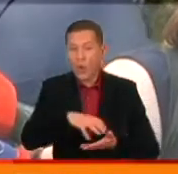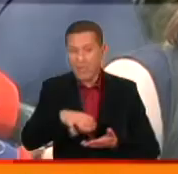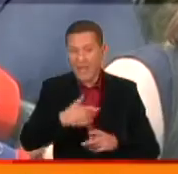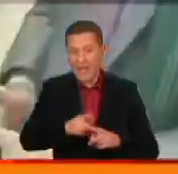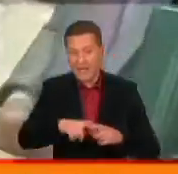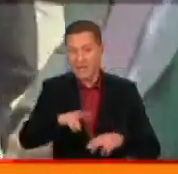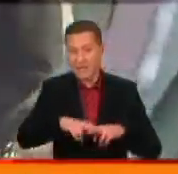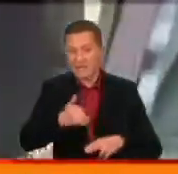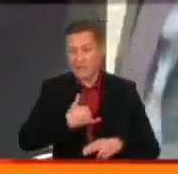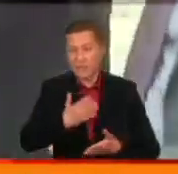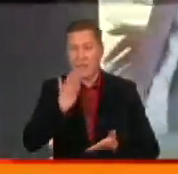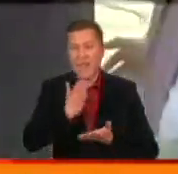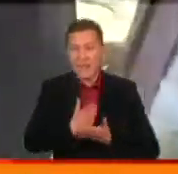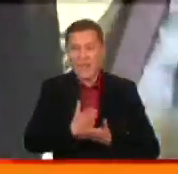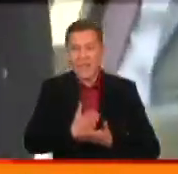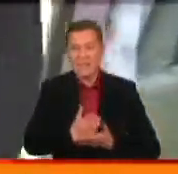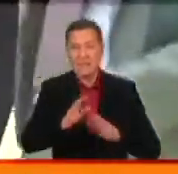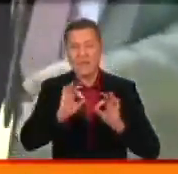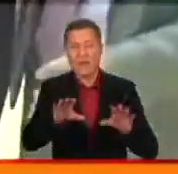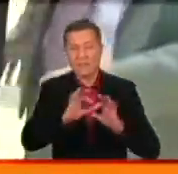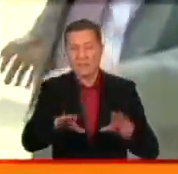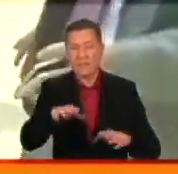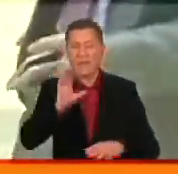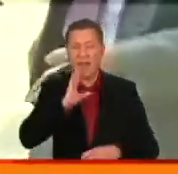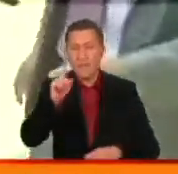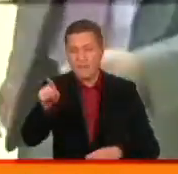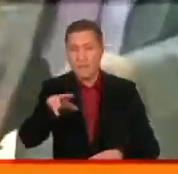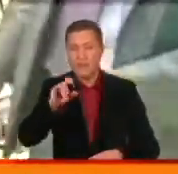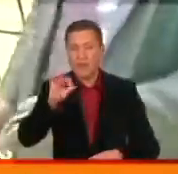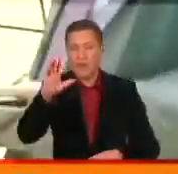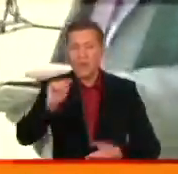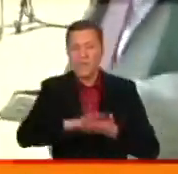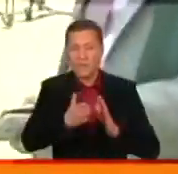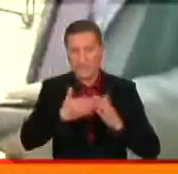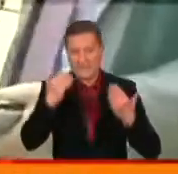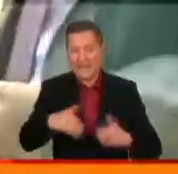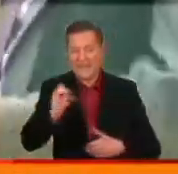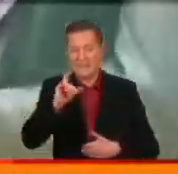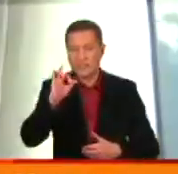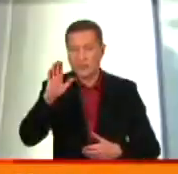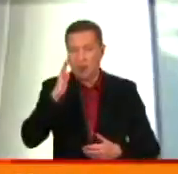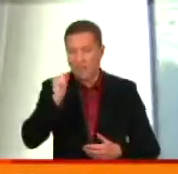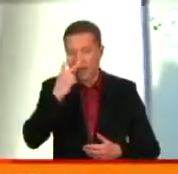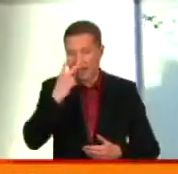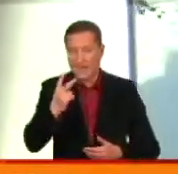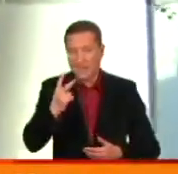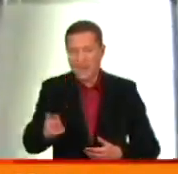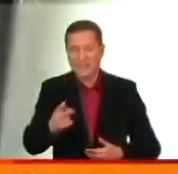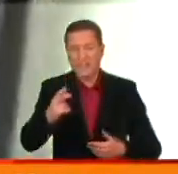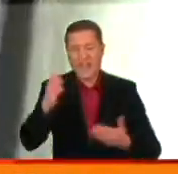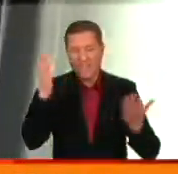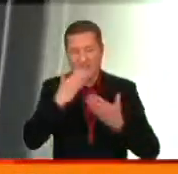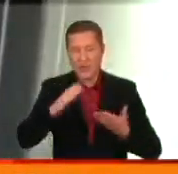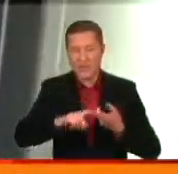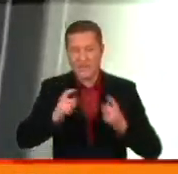меня имеется. Розповіла Москалькова і про стан Сенцова. Вона його не бачила наживо, бачила через відеозв'язок і